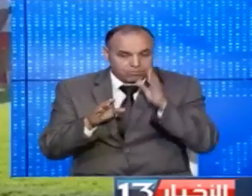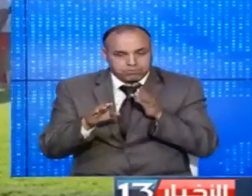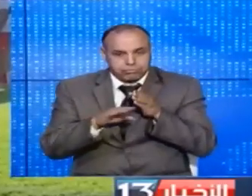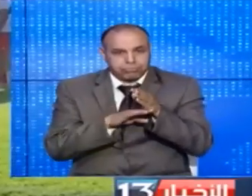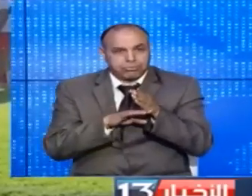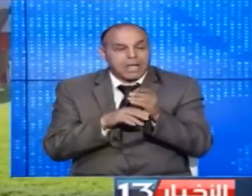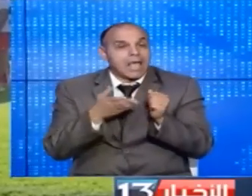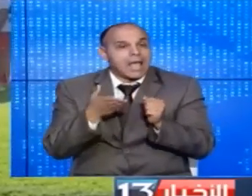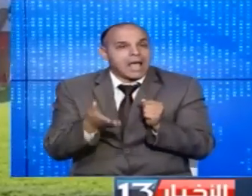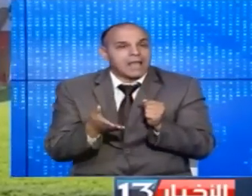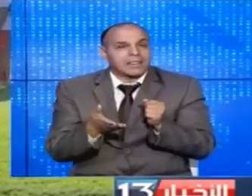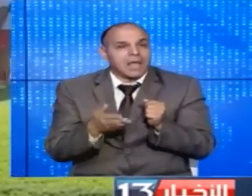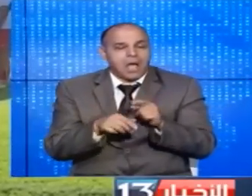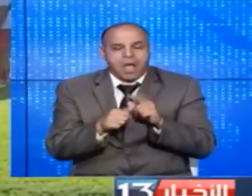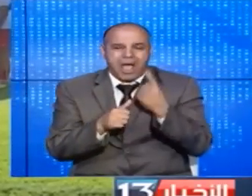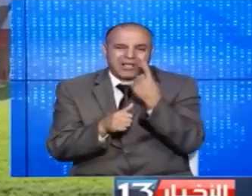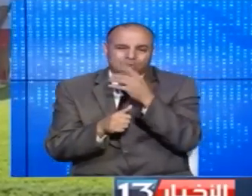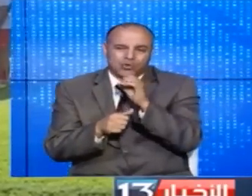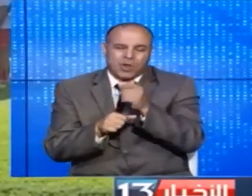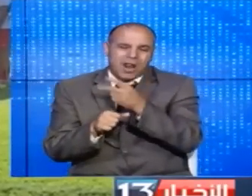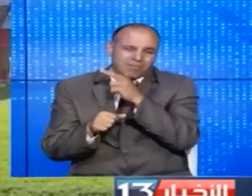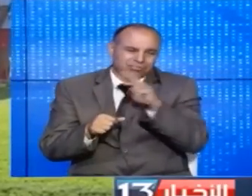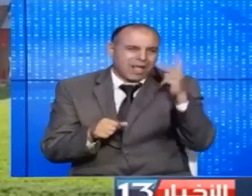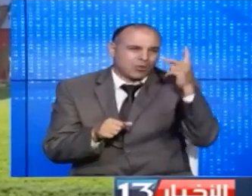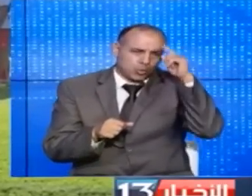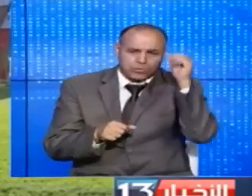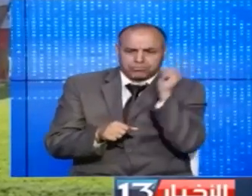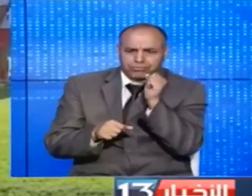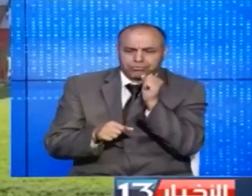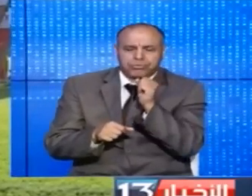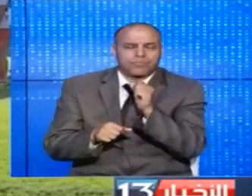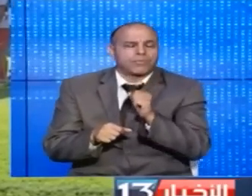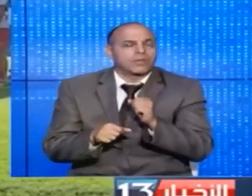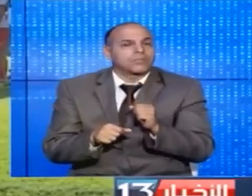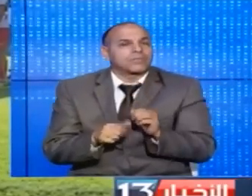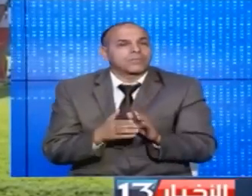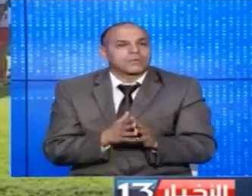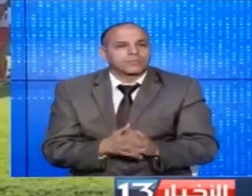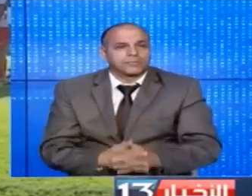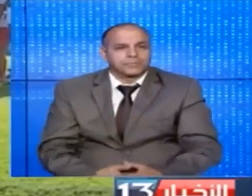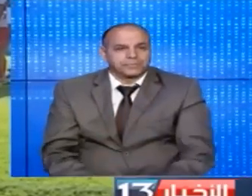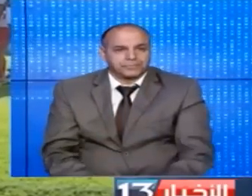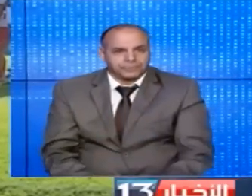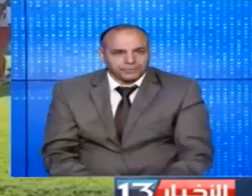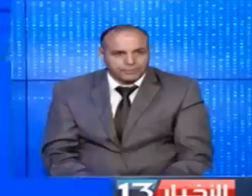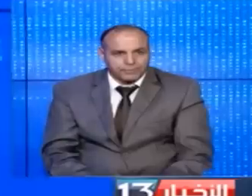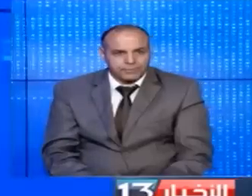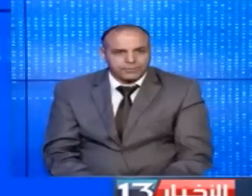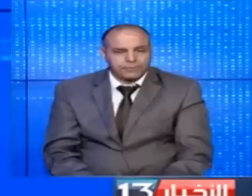هذه المواجهة بأسبقية في مباراة الذهاب بهدف دون مقابل.